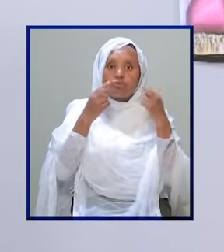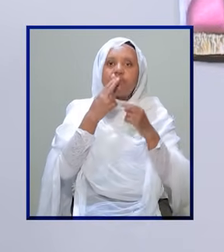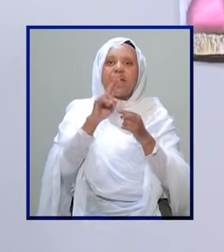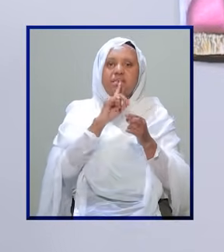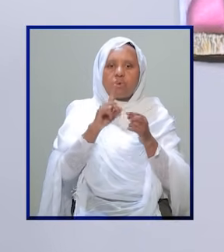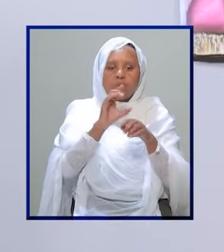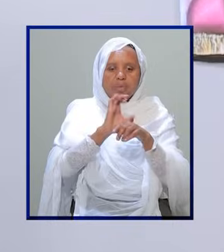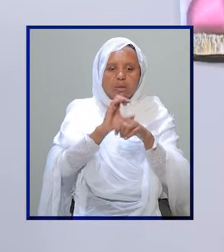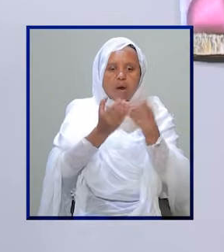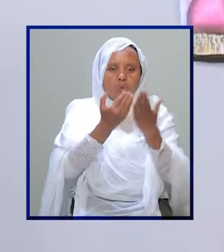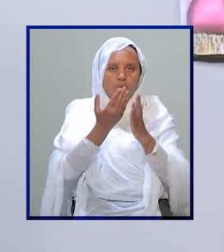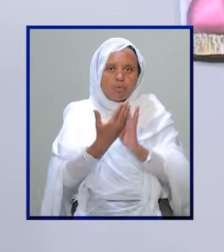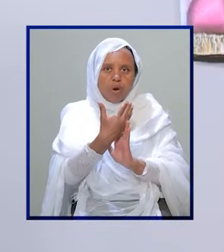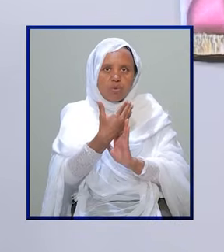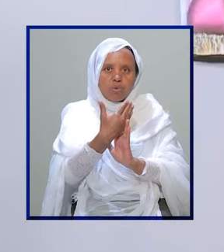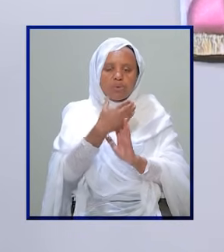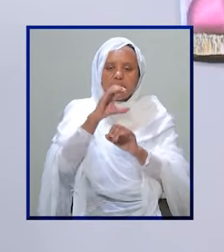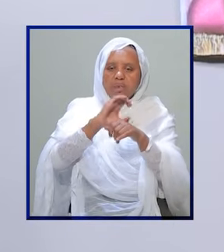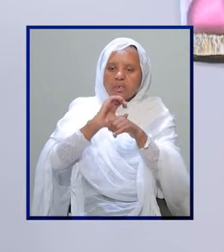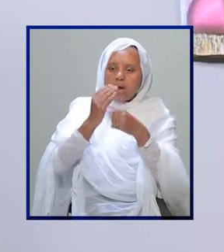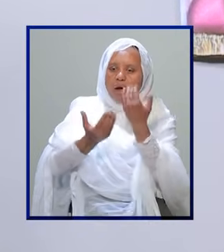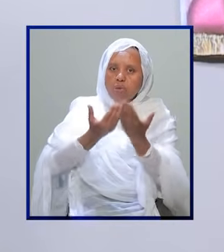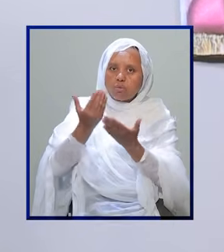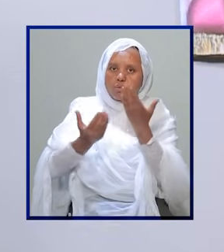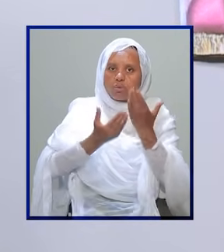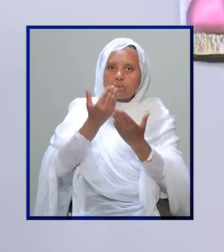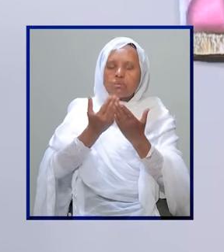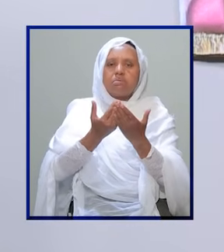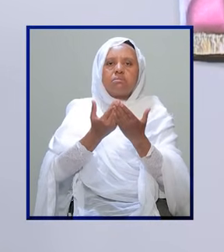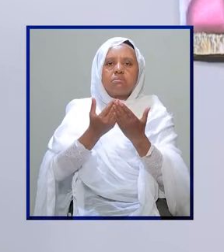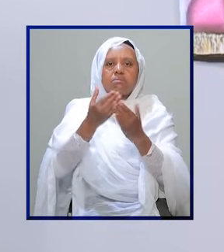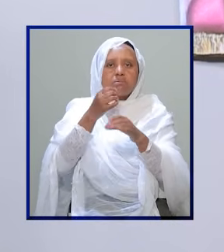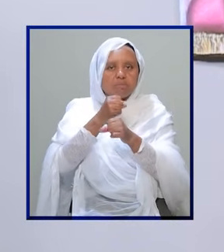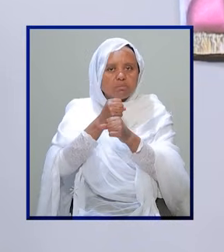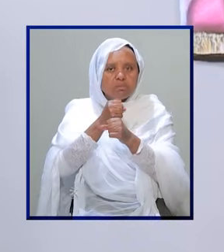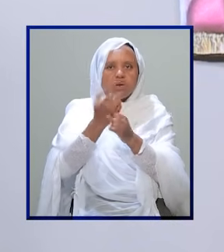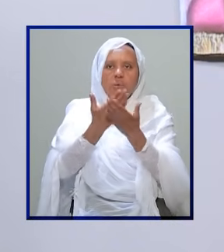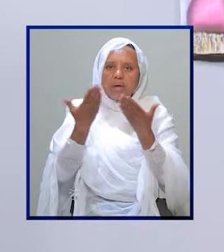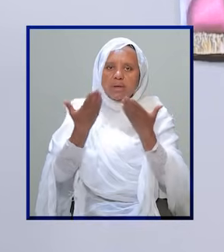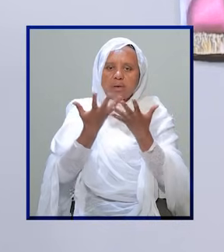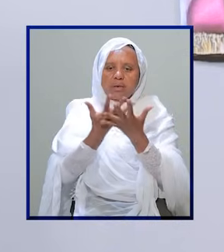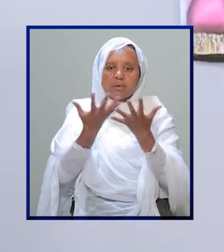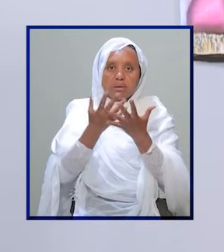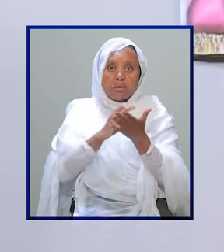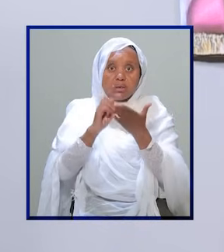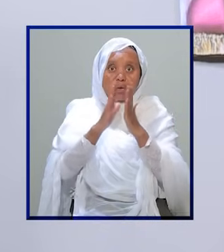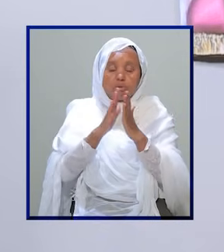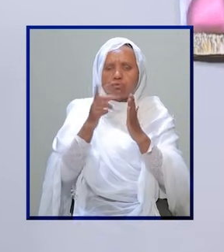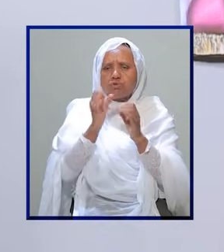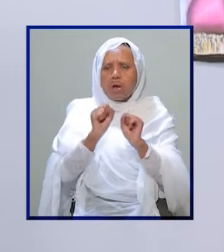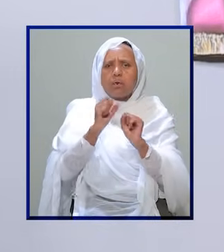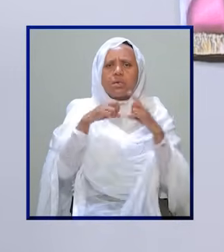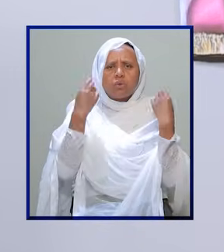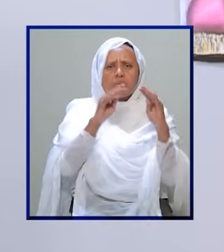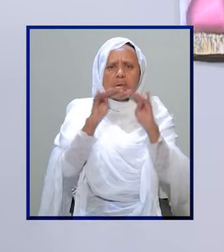በቤተክርስቲያኑ አገልግሎት በኩል የቤተክርስቲያኑን አገልግሎት ንብረት መያዝ ሊሆን ይችላል ነው የተቀደሰ መጠበቅ ሊሆን ይችላል ቀሳውስቱን መመደብ ሊሆን